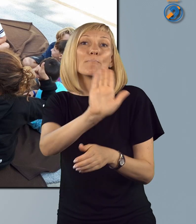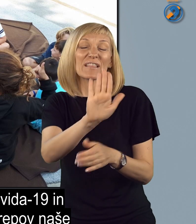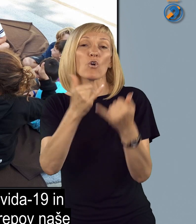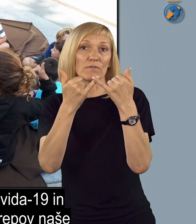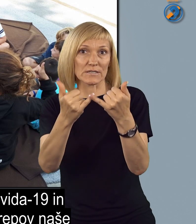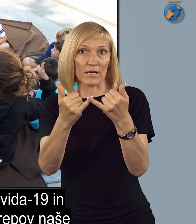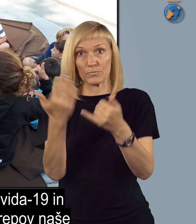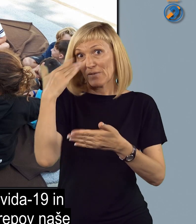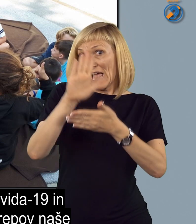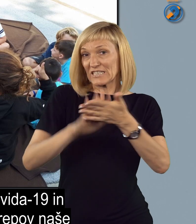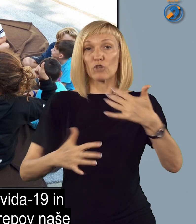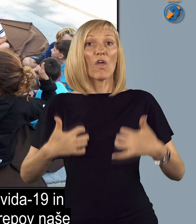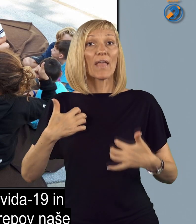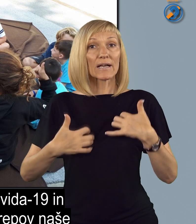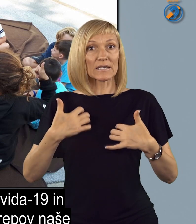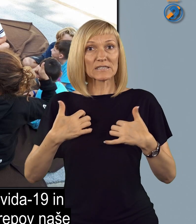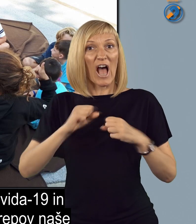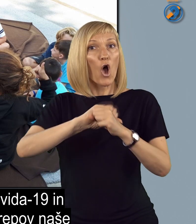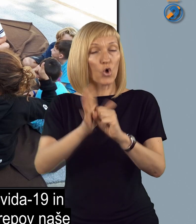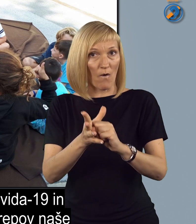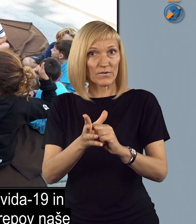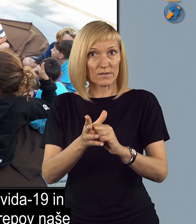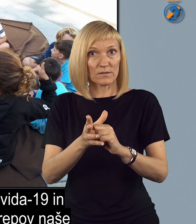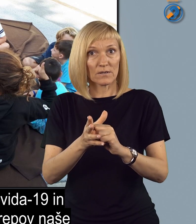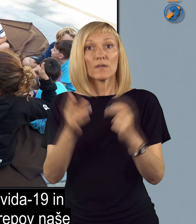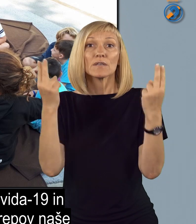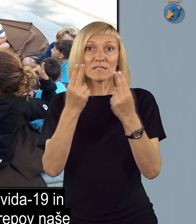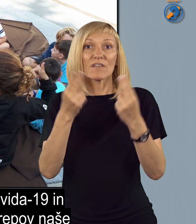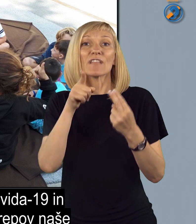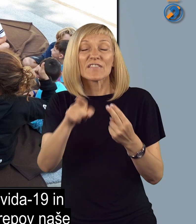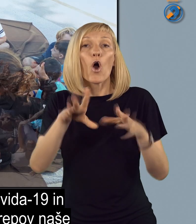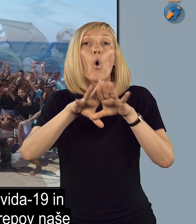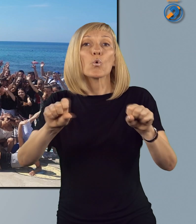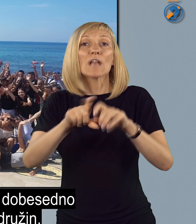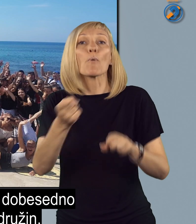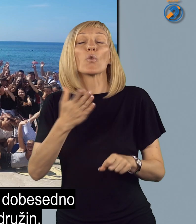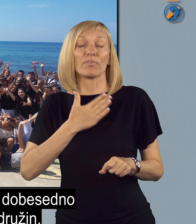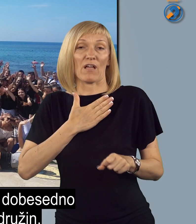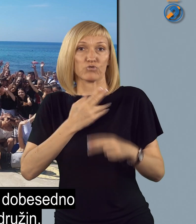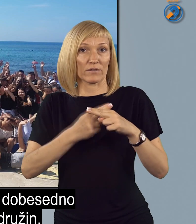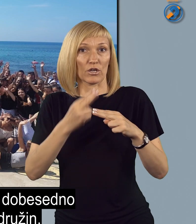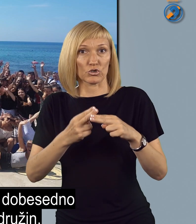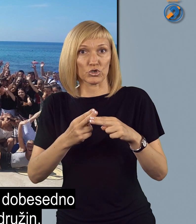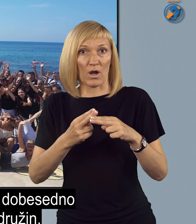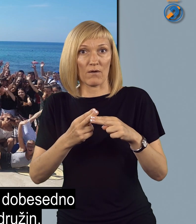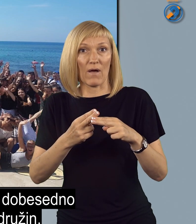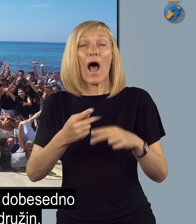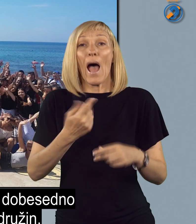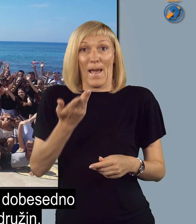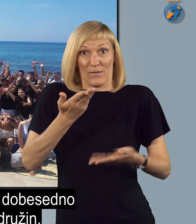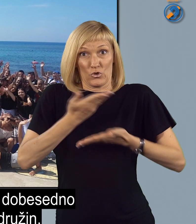V začetku krize covida in seveda izrednih ukrepov naše države se je na